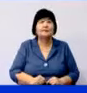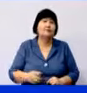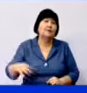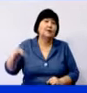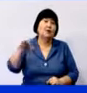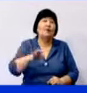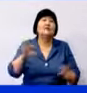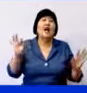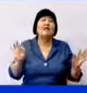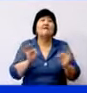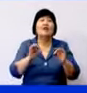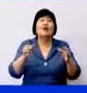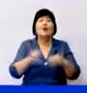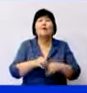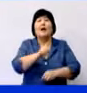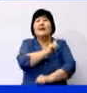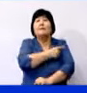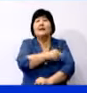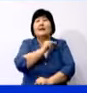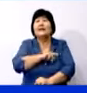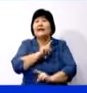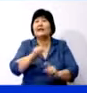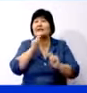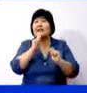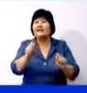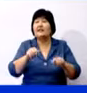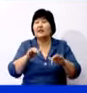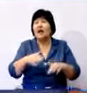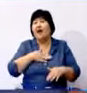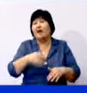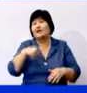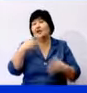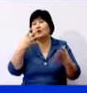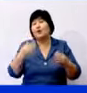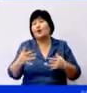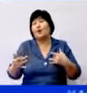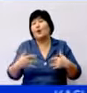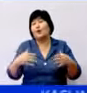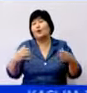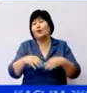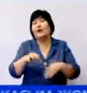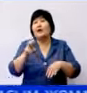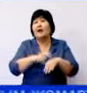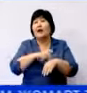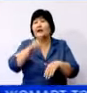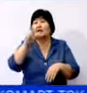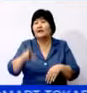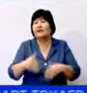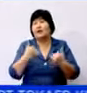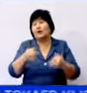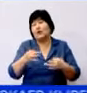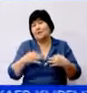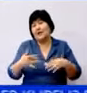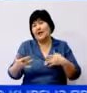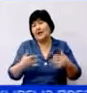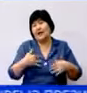Облыстық филармония ұжымы медицина қызметкерлеріне ерекше сый жасады. Алғыс айту күніне орай өнер ұжымы ақалатты абзал жандар құрметіне мерекелік